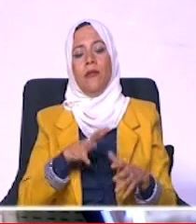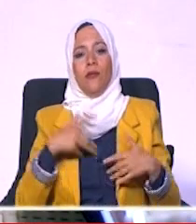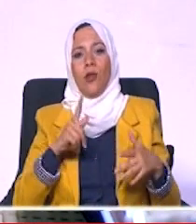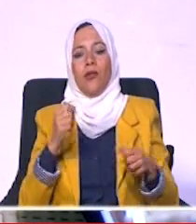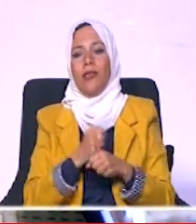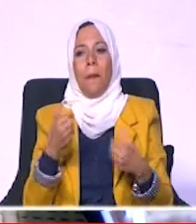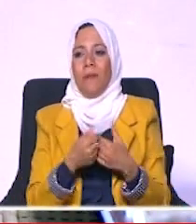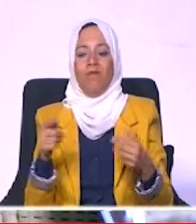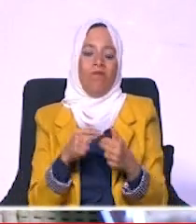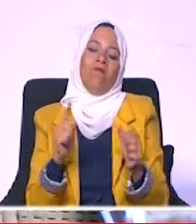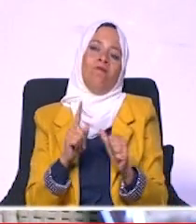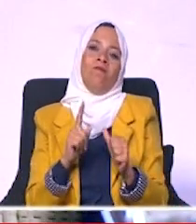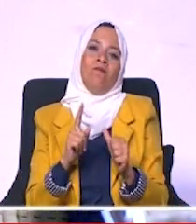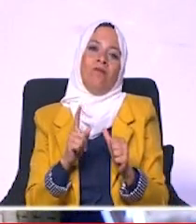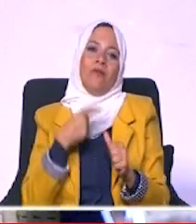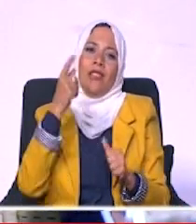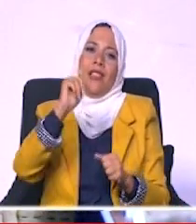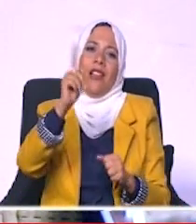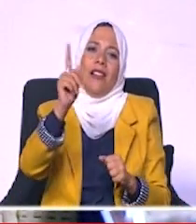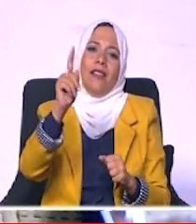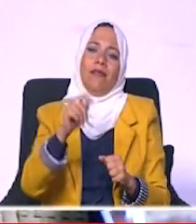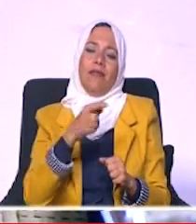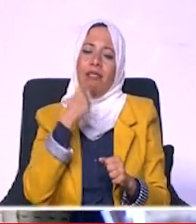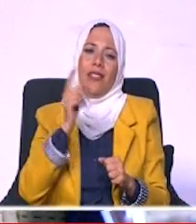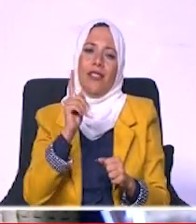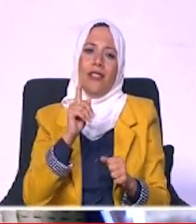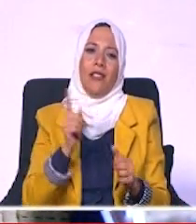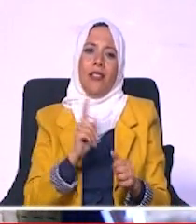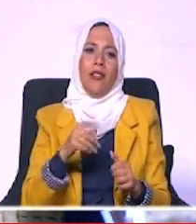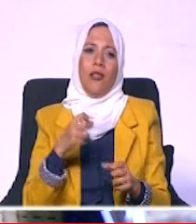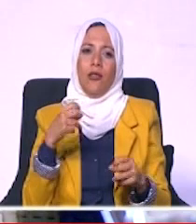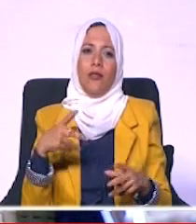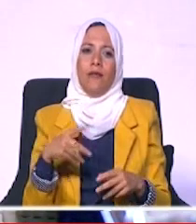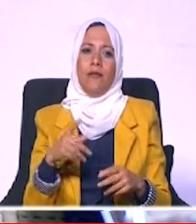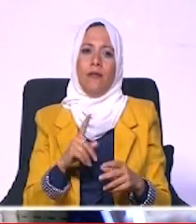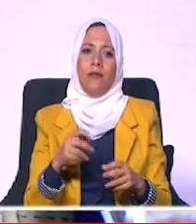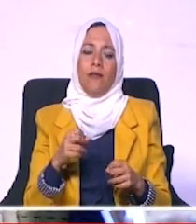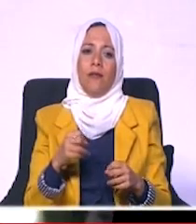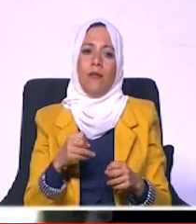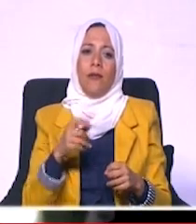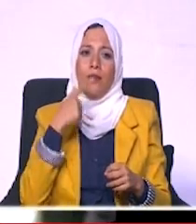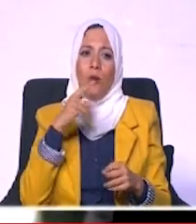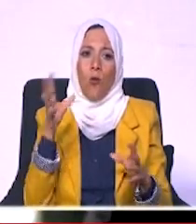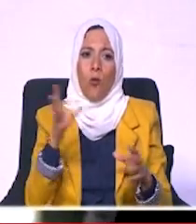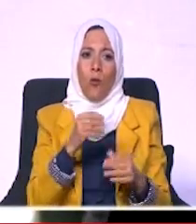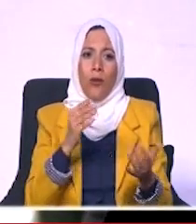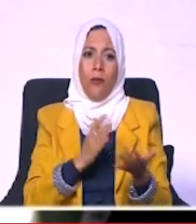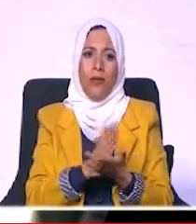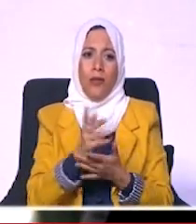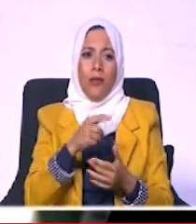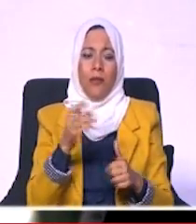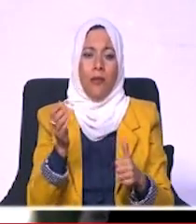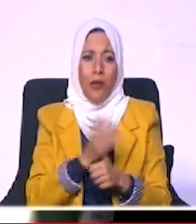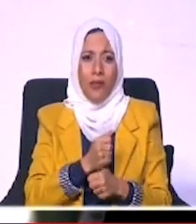تكملوا؟ لا يا لا لا حبيبي، خالص خالص خالص. ده كله بيحصل بين أي اتنين